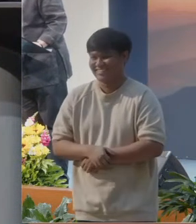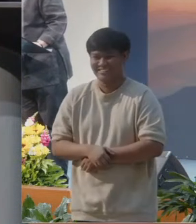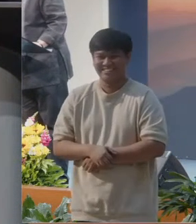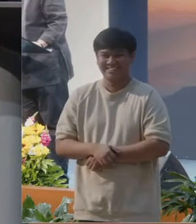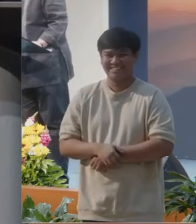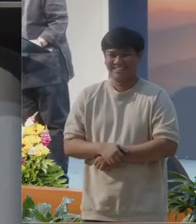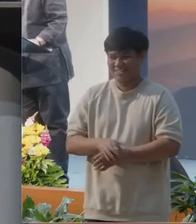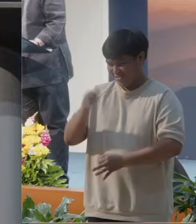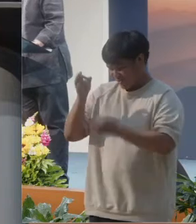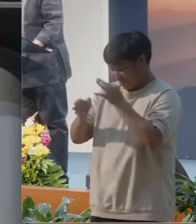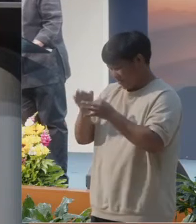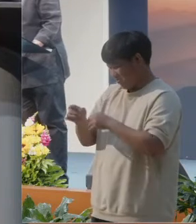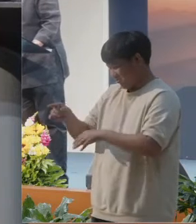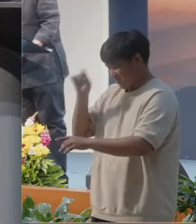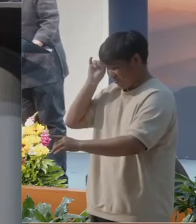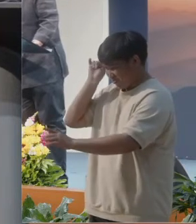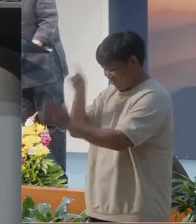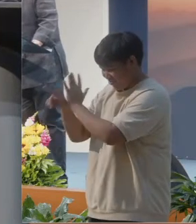ng paghuhusga.